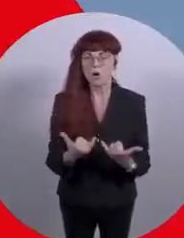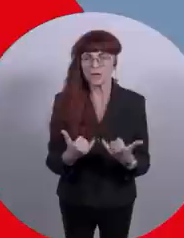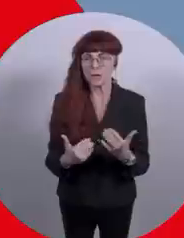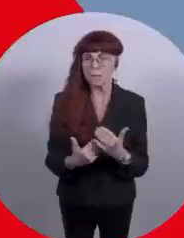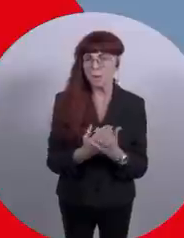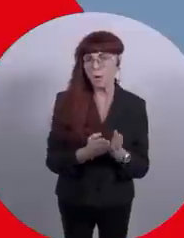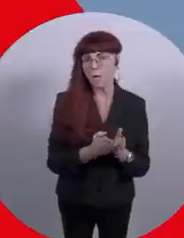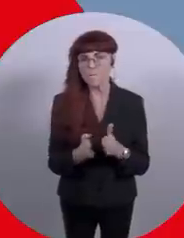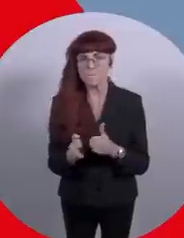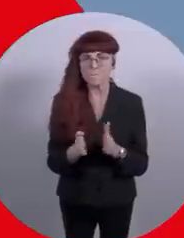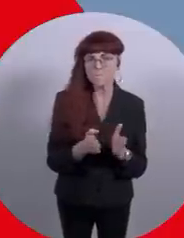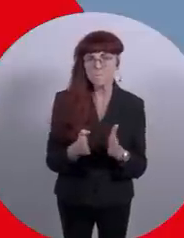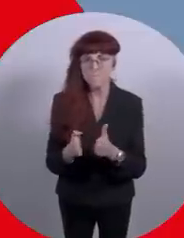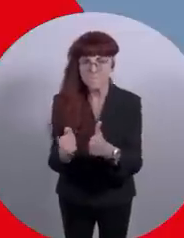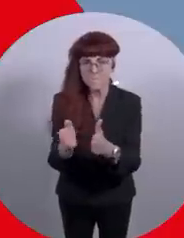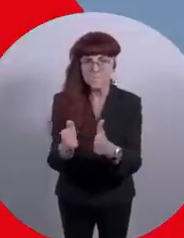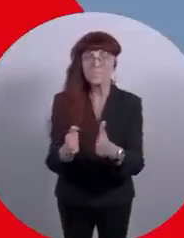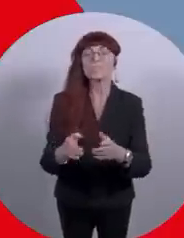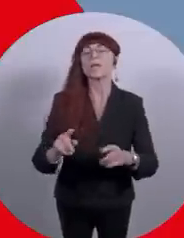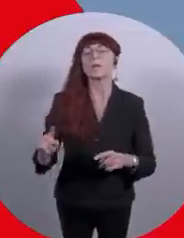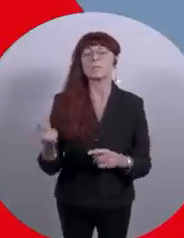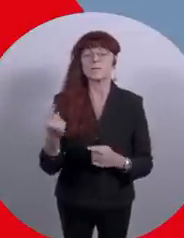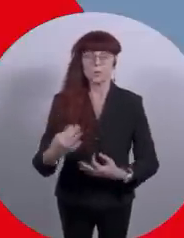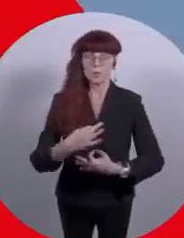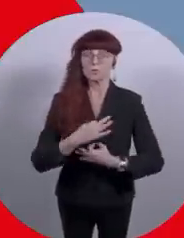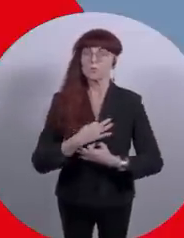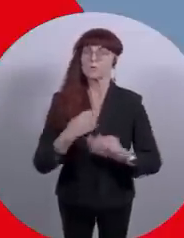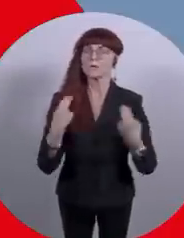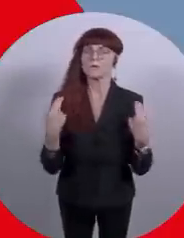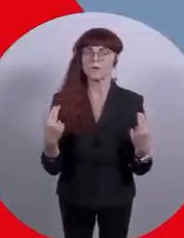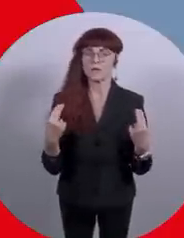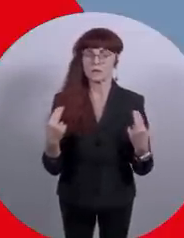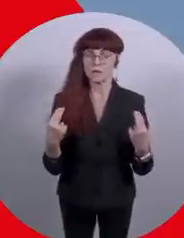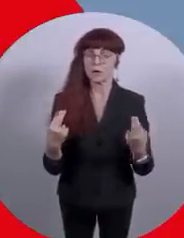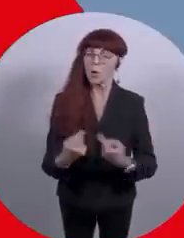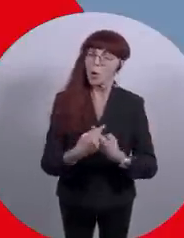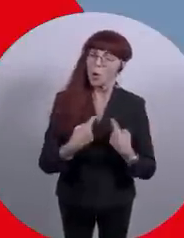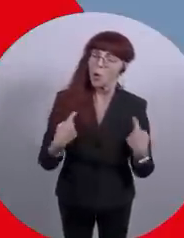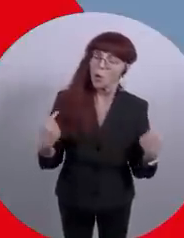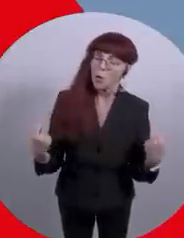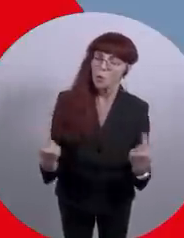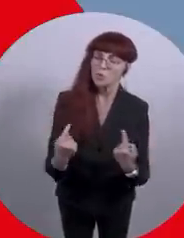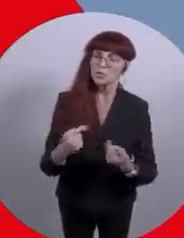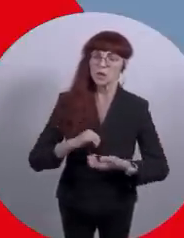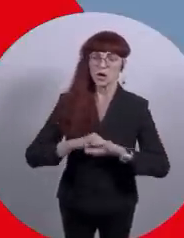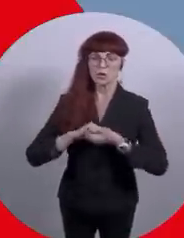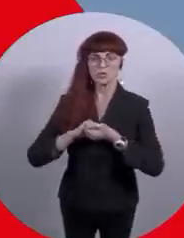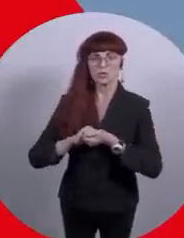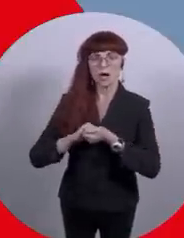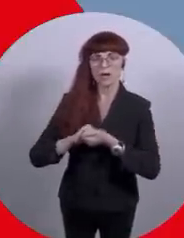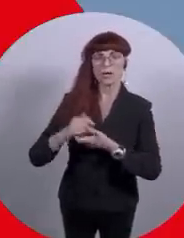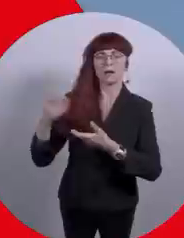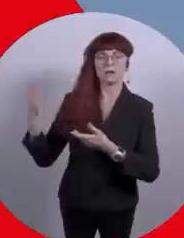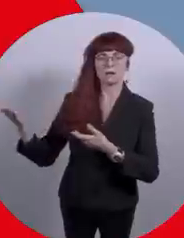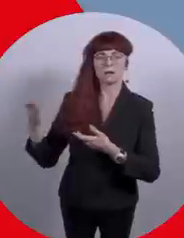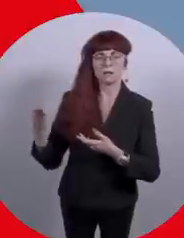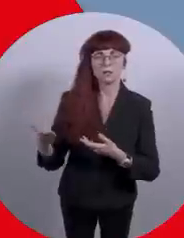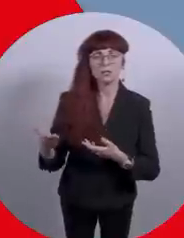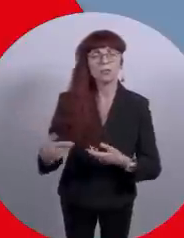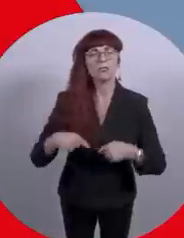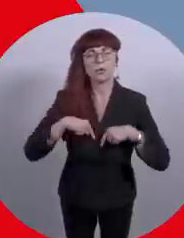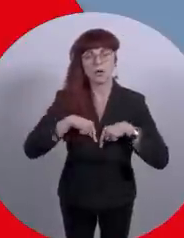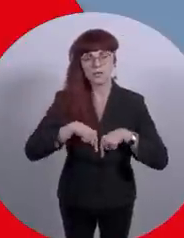gestellt werden ist es mir ein besonderes Anliegen unserer scheidenden Vorsitzenden pamelerin die Wagner